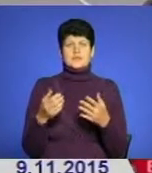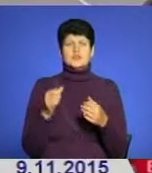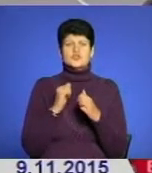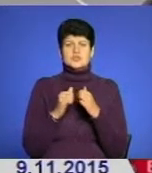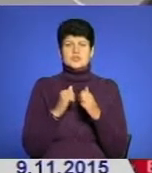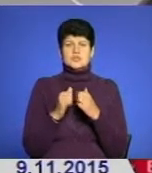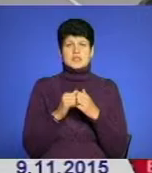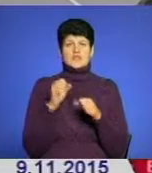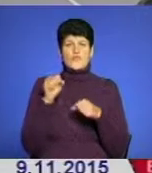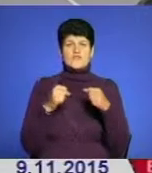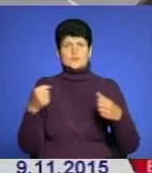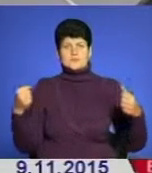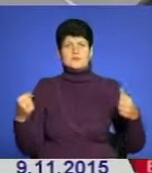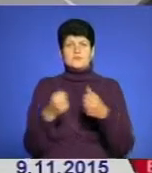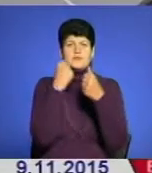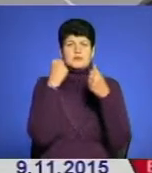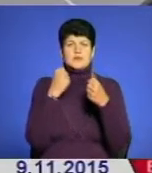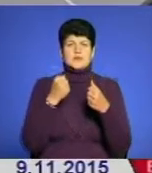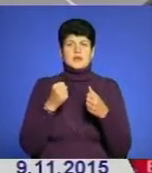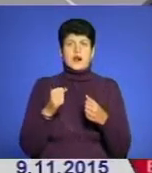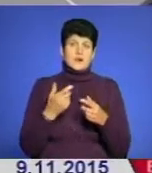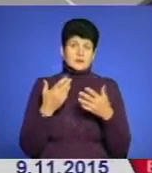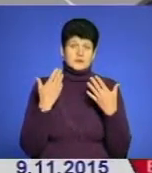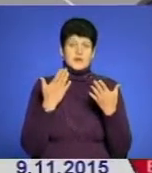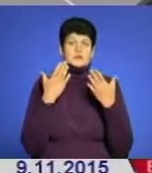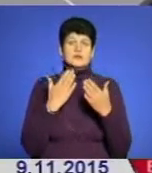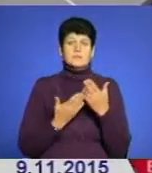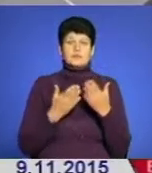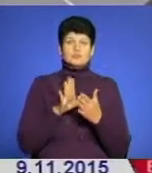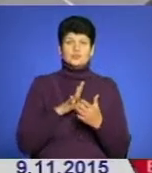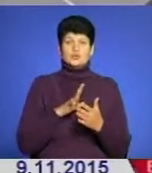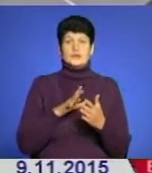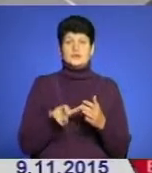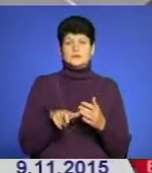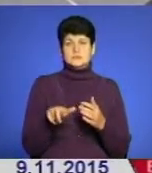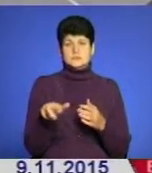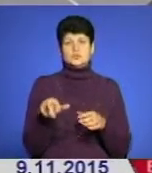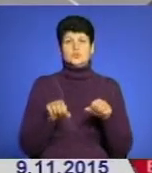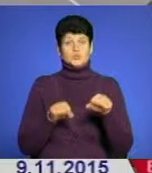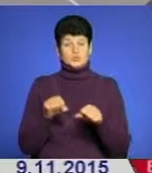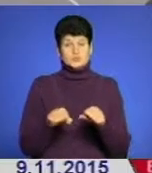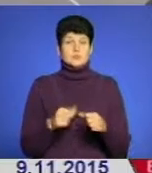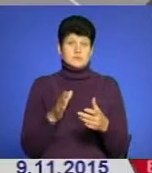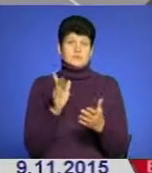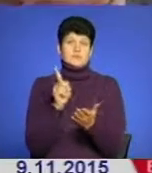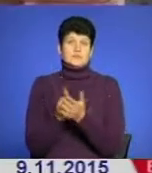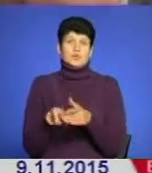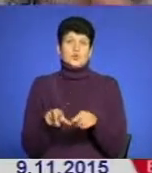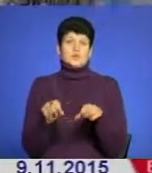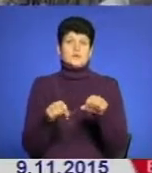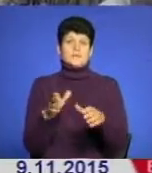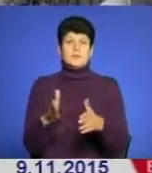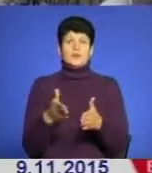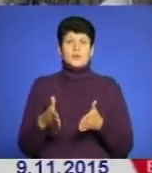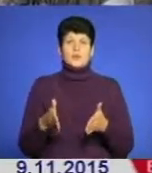часто велосипедистів і цього. А так, якби була велосипедна доріжка, то він по доріжці мусить їхати. А якщо на